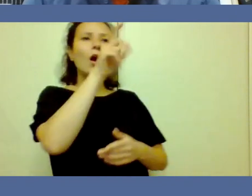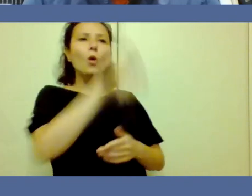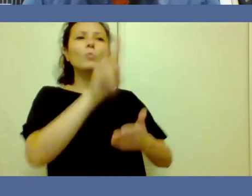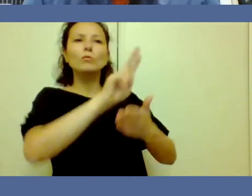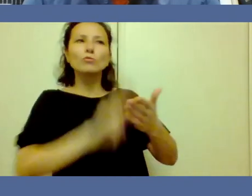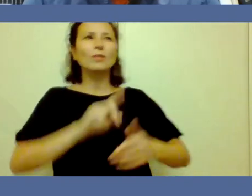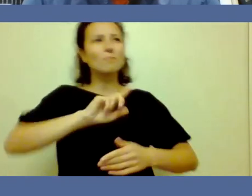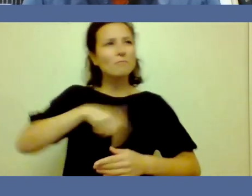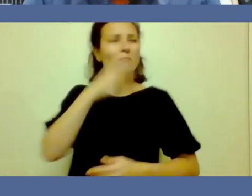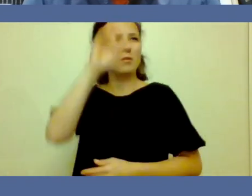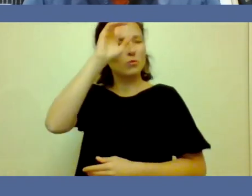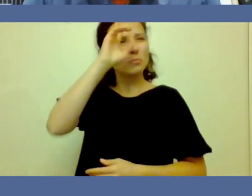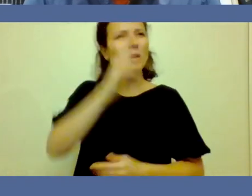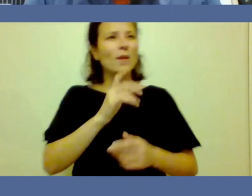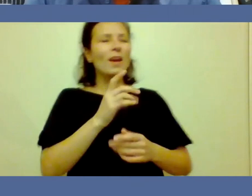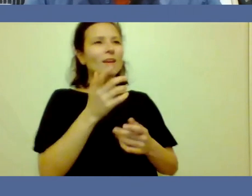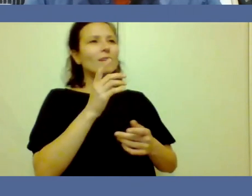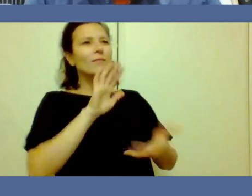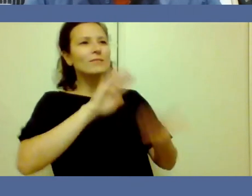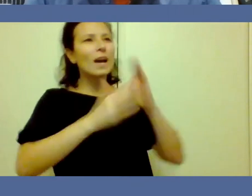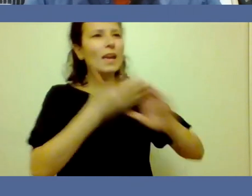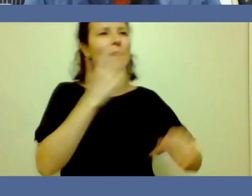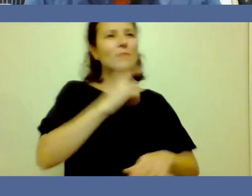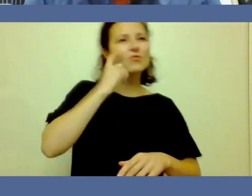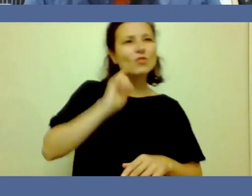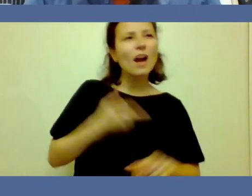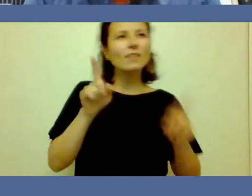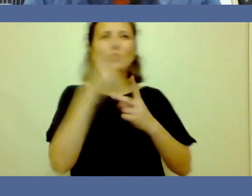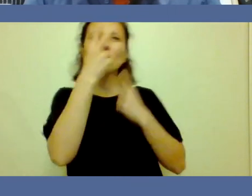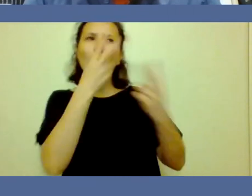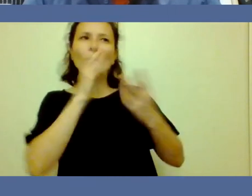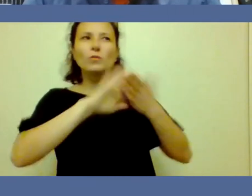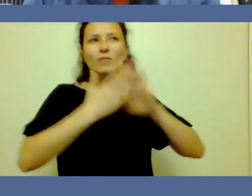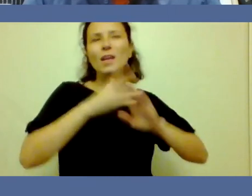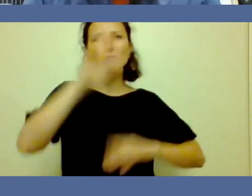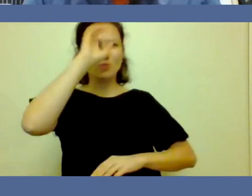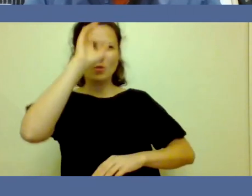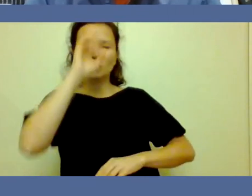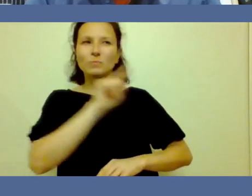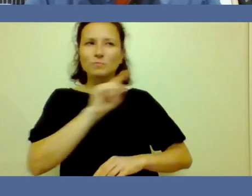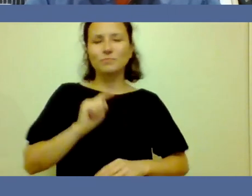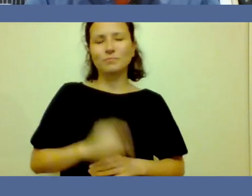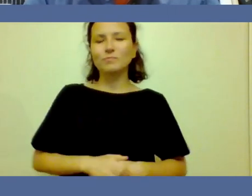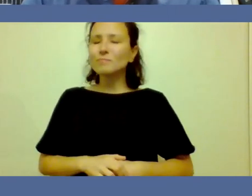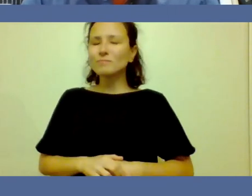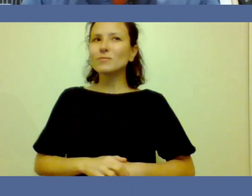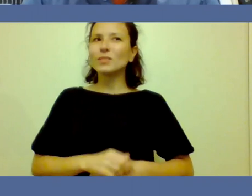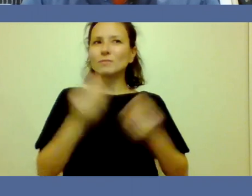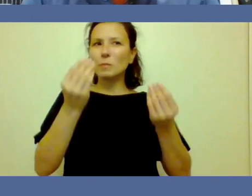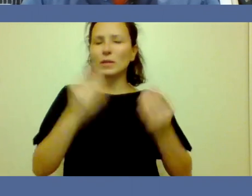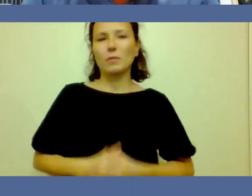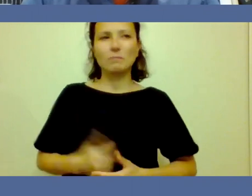w żartach, i rozumiemy się w poważnych sprawach, i rozumiemy się w poglądach. I jest to niezwykłe. Więc ja korzystam z